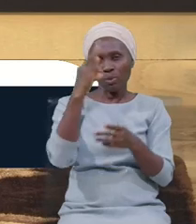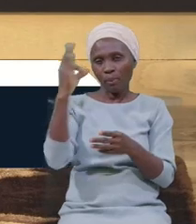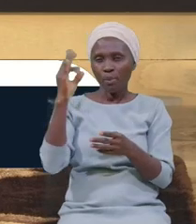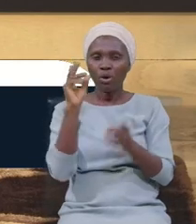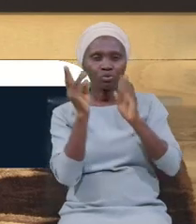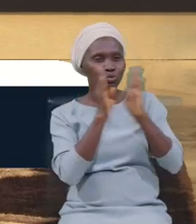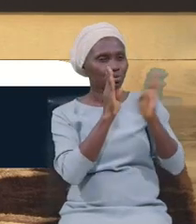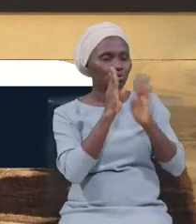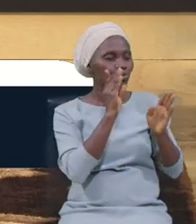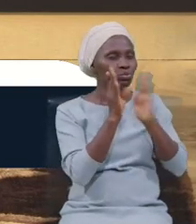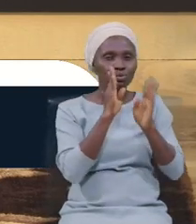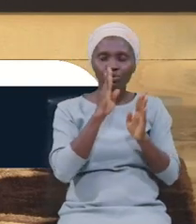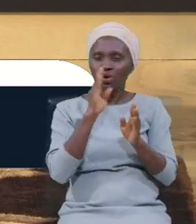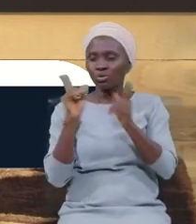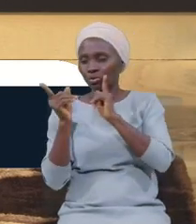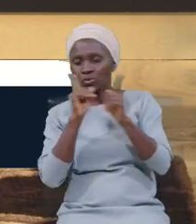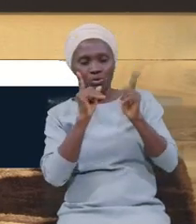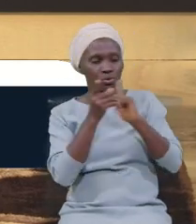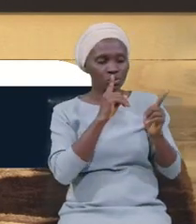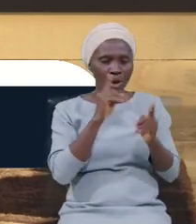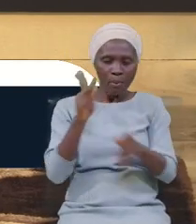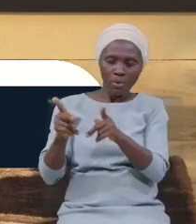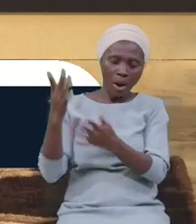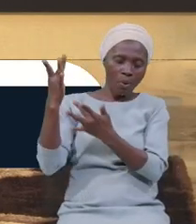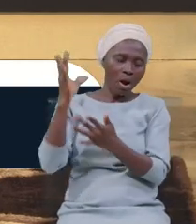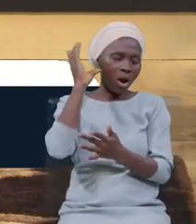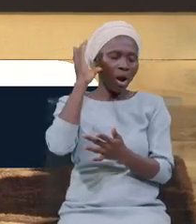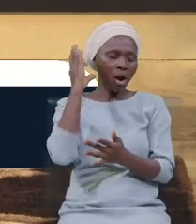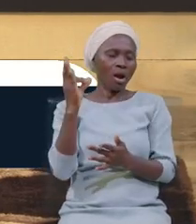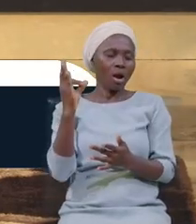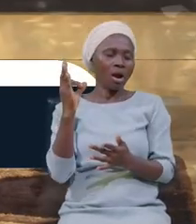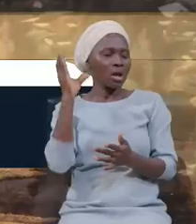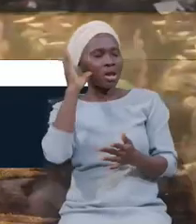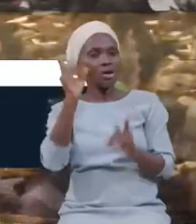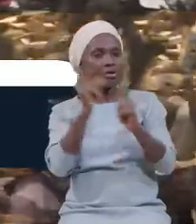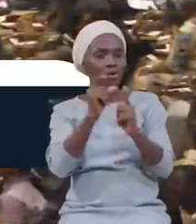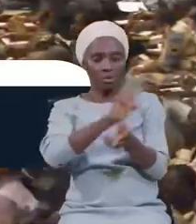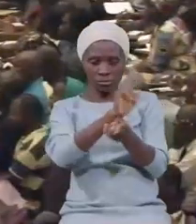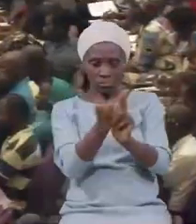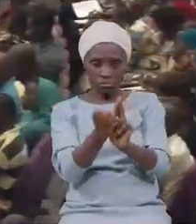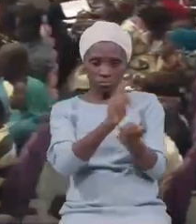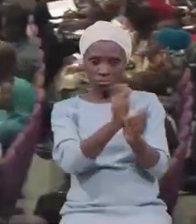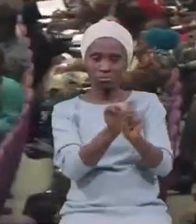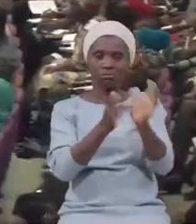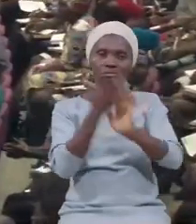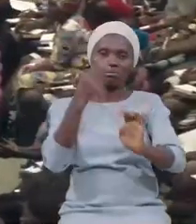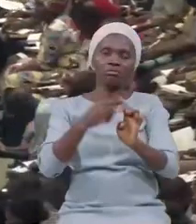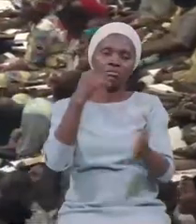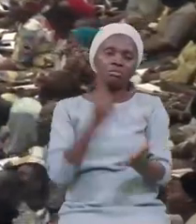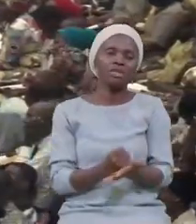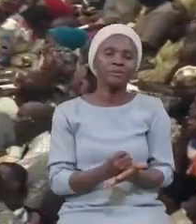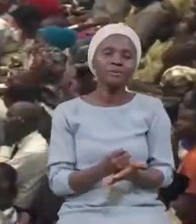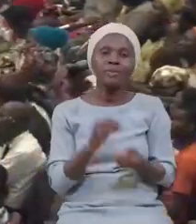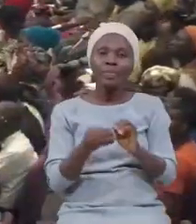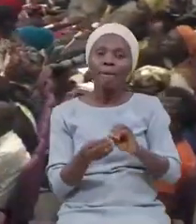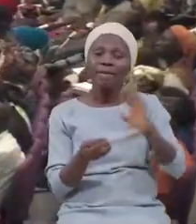qui attendent, lorsqu'ils vous entendent votre parole, ils vont se repentir et venir au Seigneur au nom de Jésus.